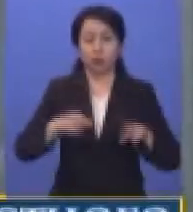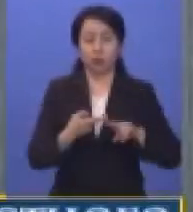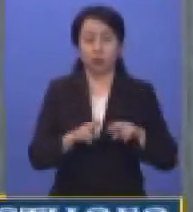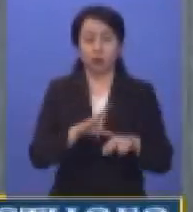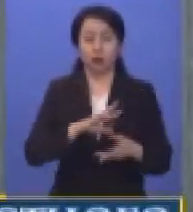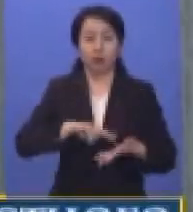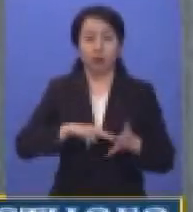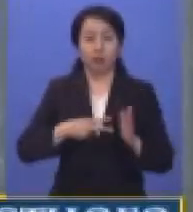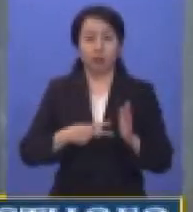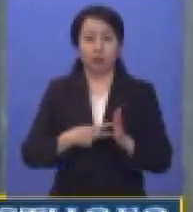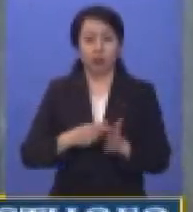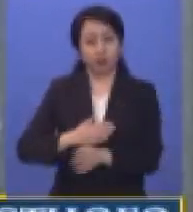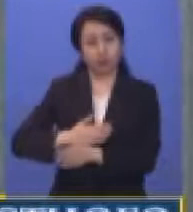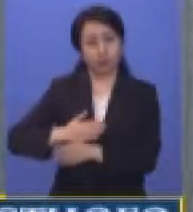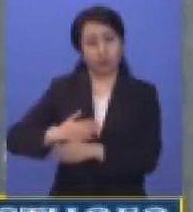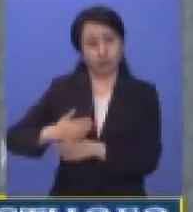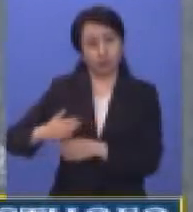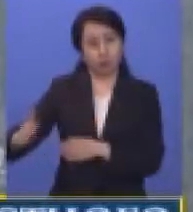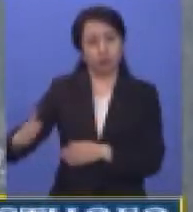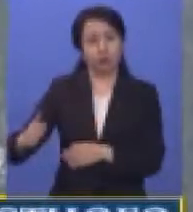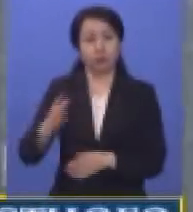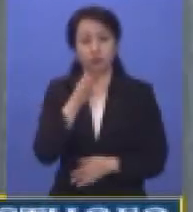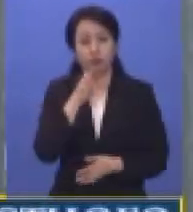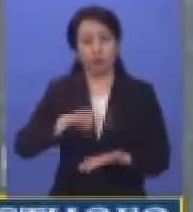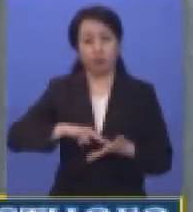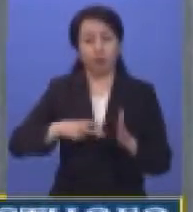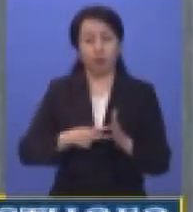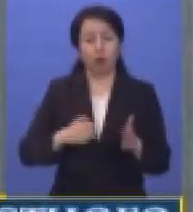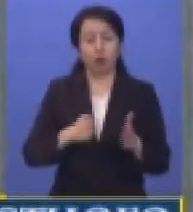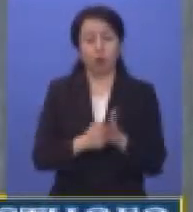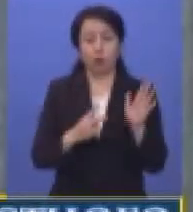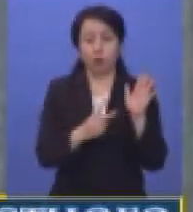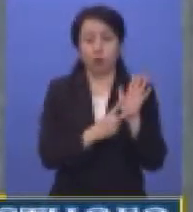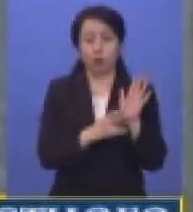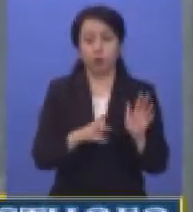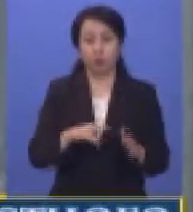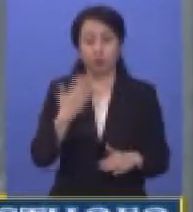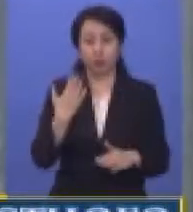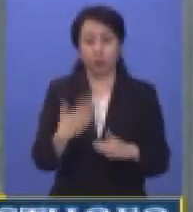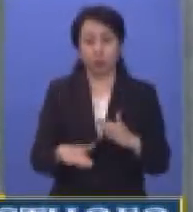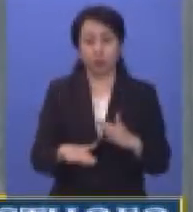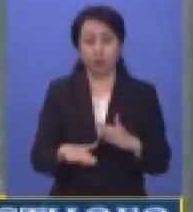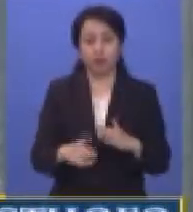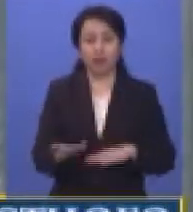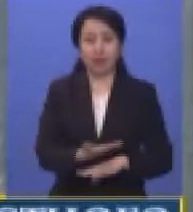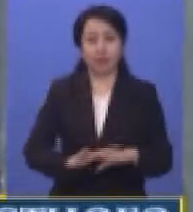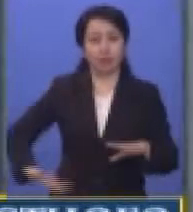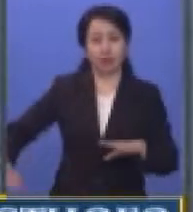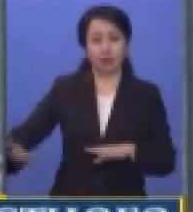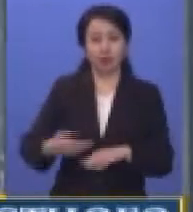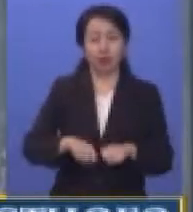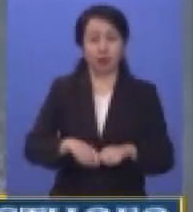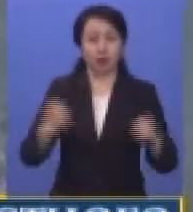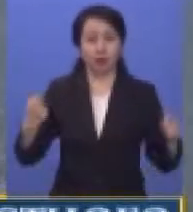сроки продлились. Мы планируем ее до 7 июля уже завершить, то есть заасфальтировать и открыть